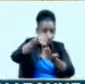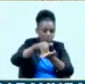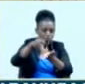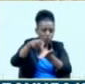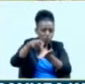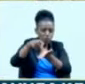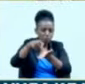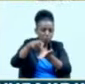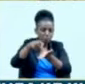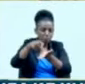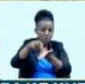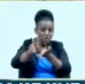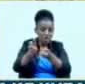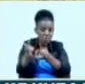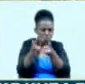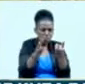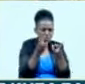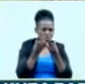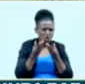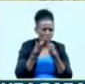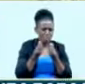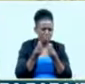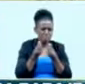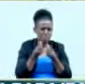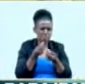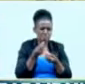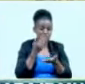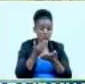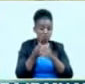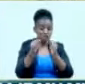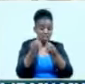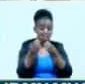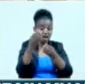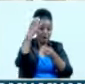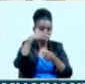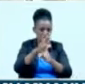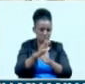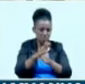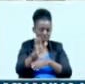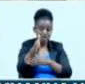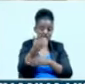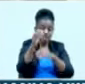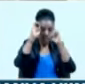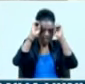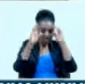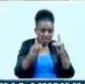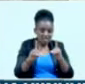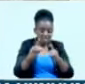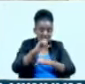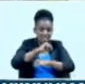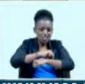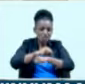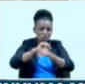byishyura mu buryo bubyoroheye byaba byiza kuruta kandi byakorohera benshi Minisiteri y'uburezi ivuga ko ishuri